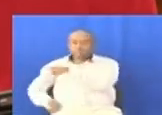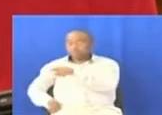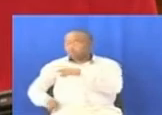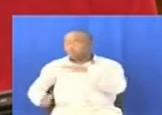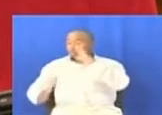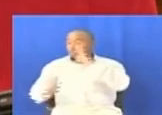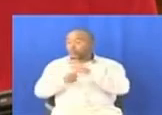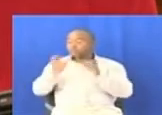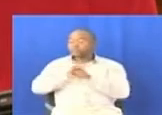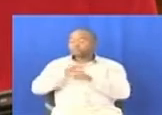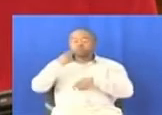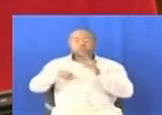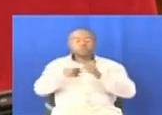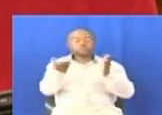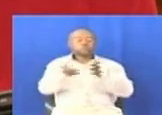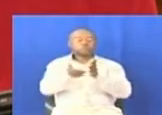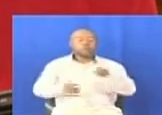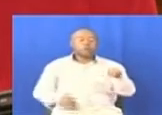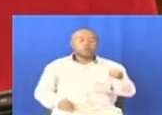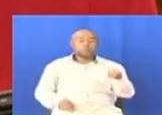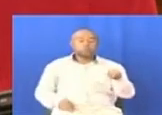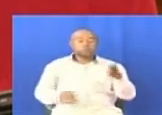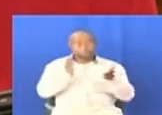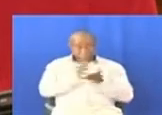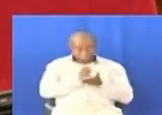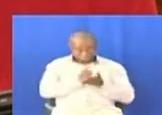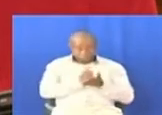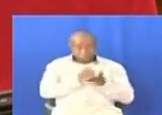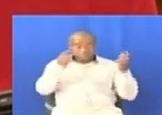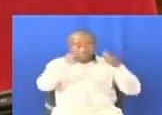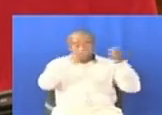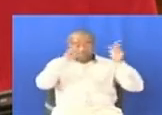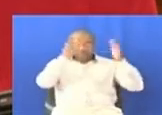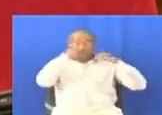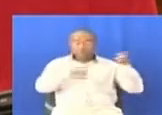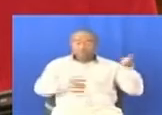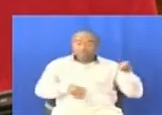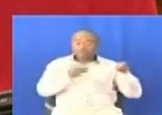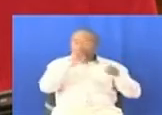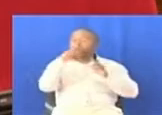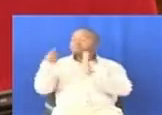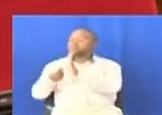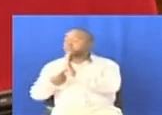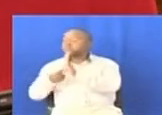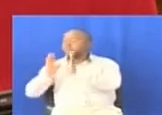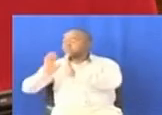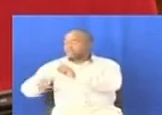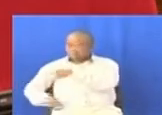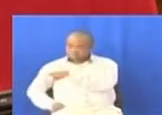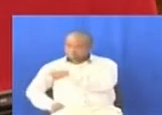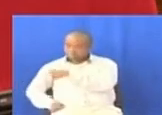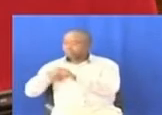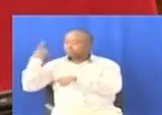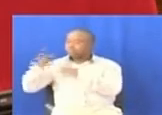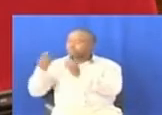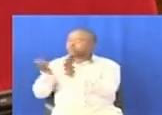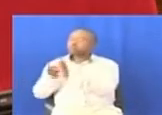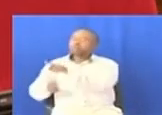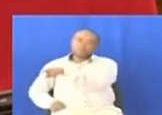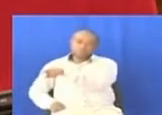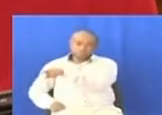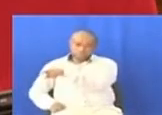wetu waendelee kusoma. Vyuo vimefunguliwa, form 6 wamefungua, wanaendelea